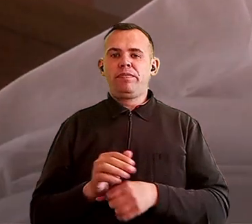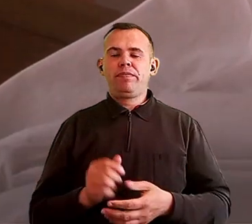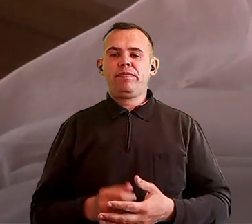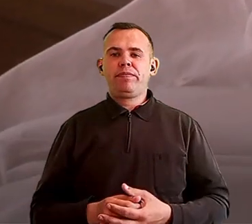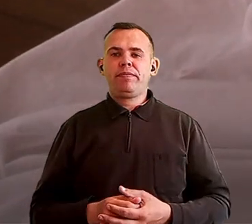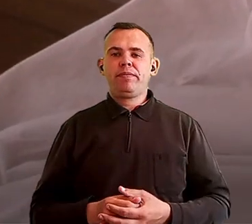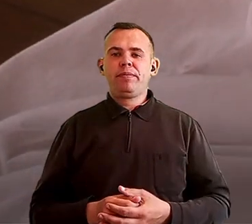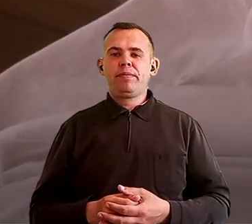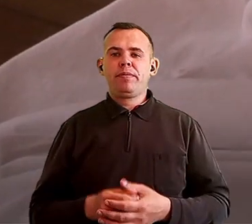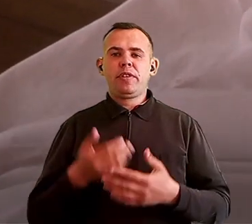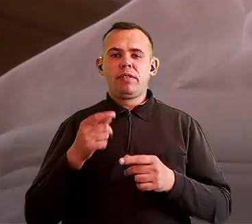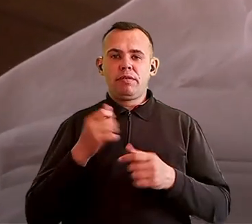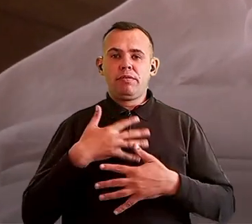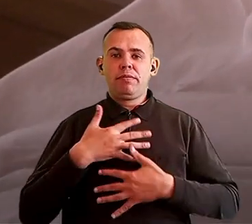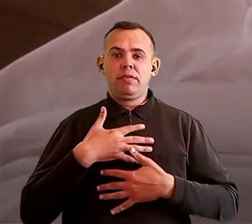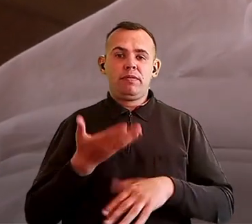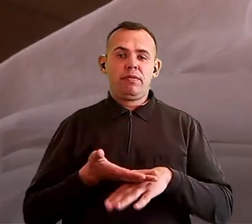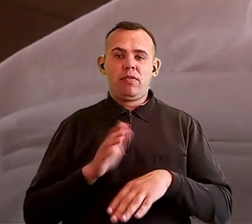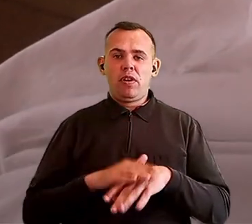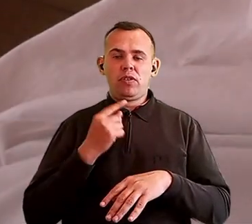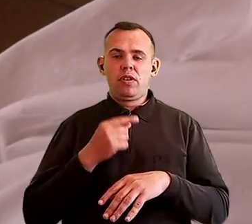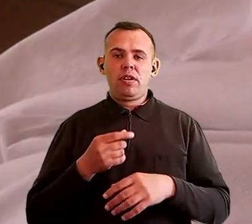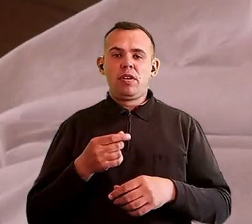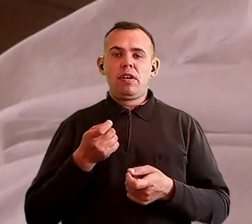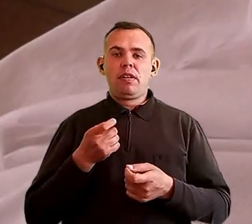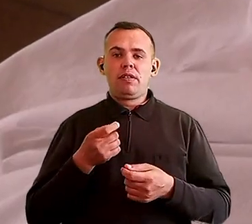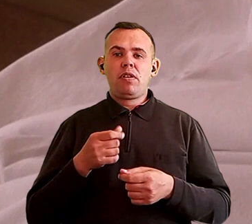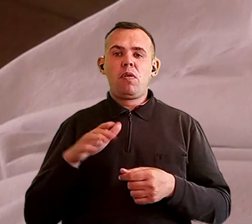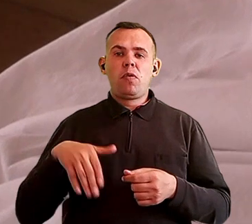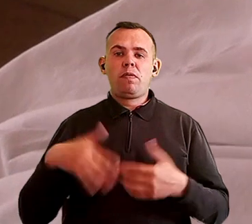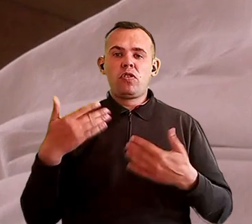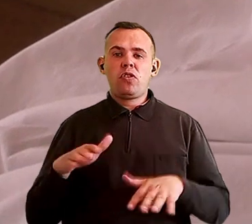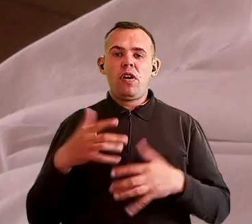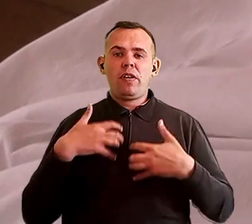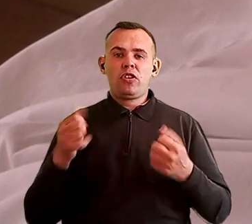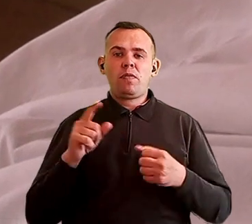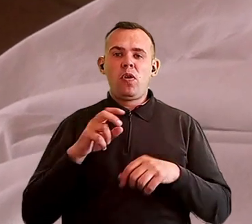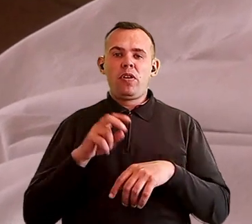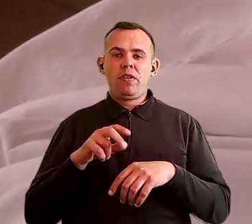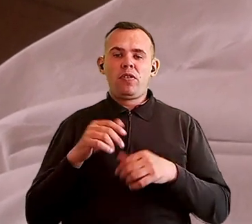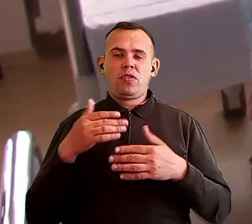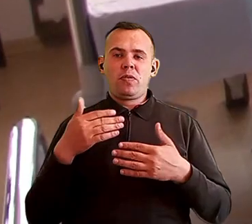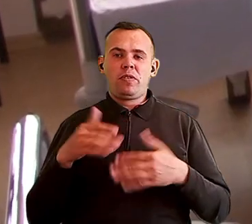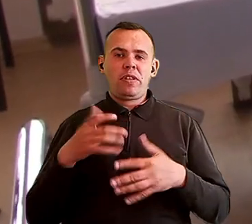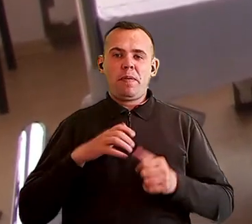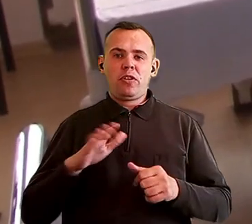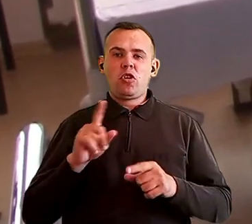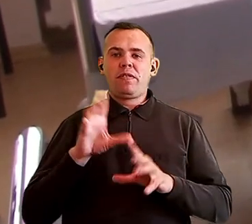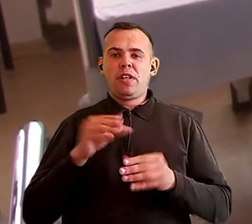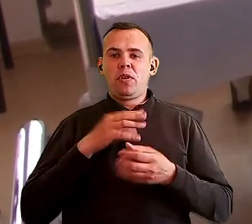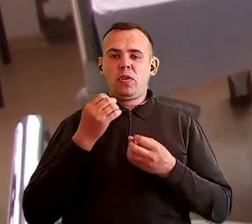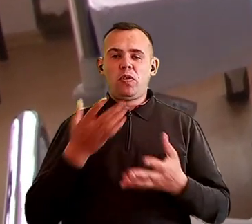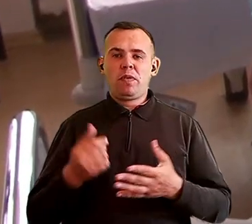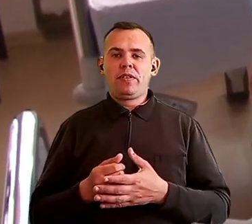Задихався, дихати важко було, легше стало. Хочу вже одужати, щоб і лікарям уже не набридати, щоб усе було добре.